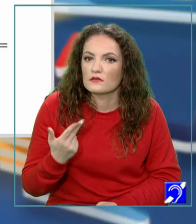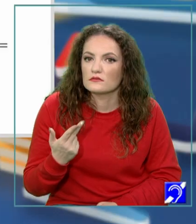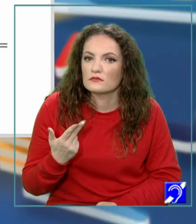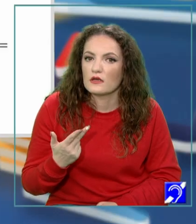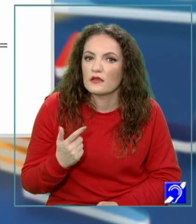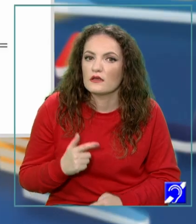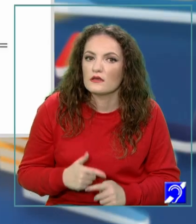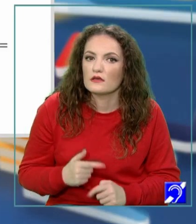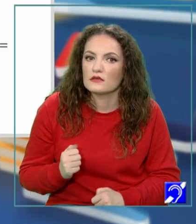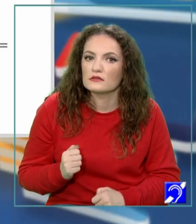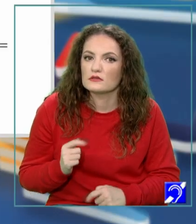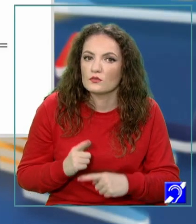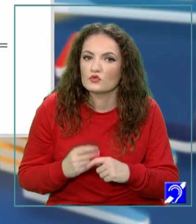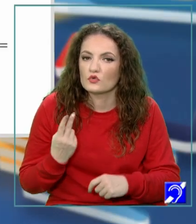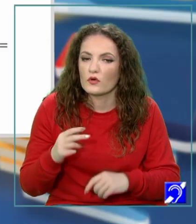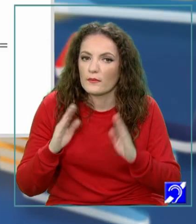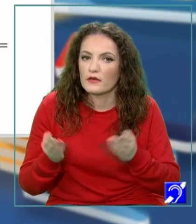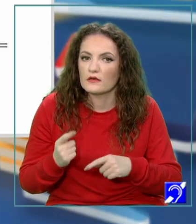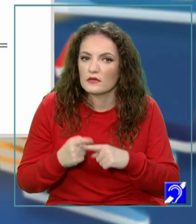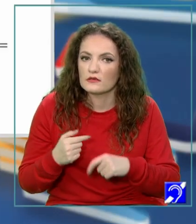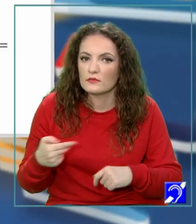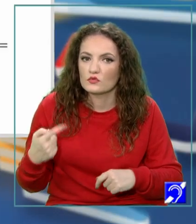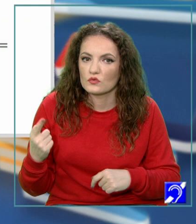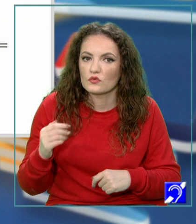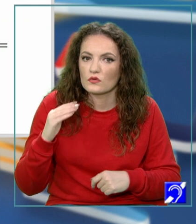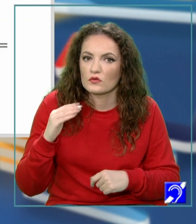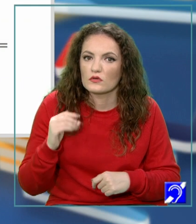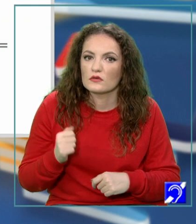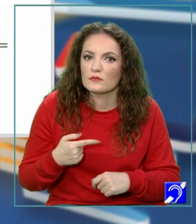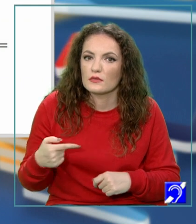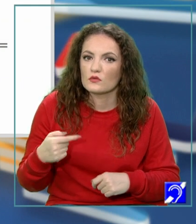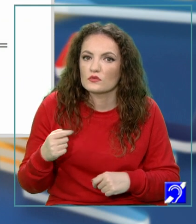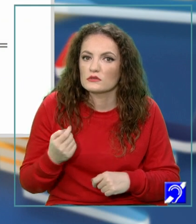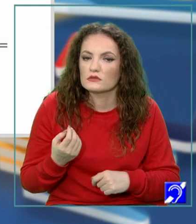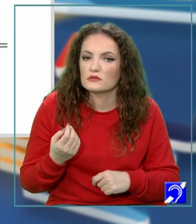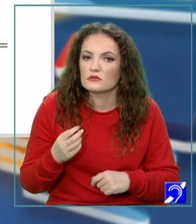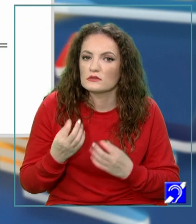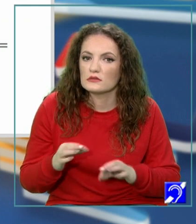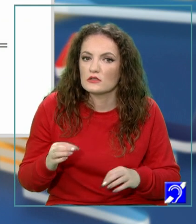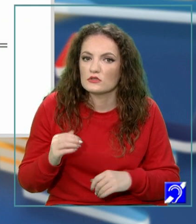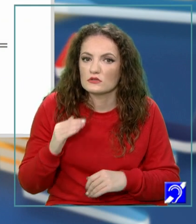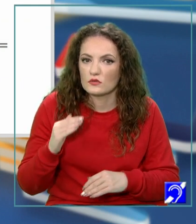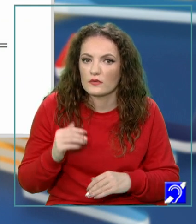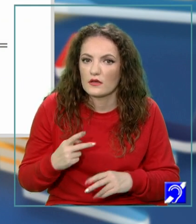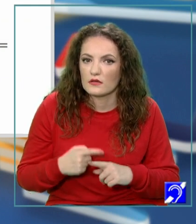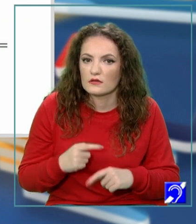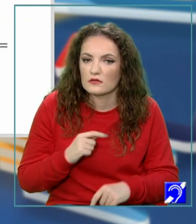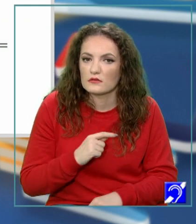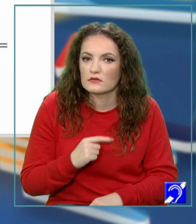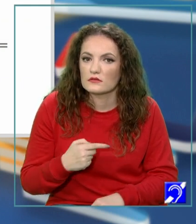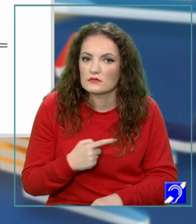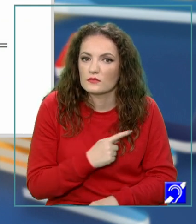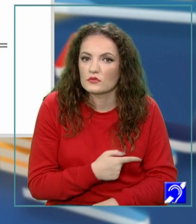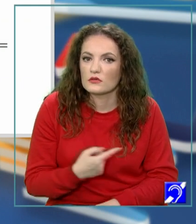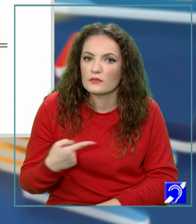minus 1 supra x pătrat minus 2x plus 1, minus 10 supra x pătrat minus 1, minus 3x minus 2 pe lângă x plus